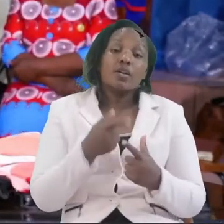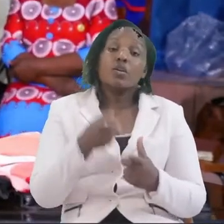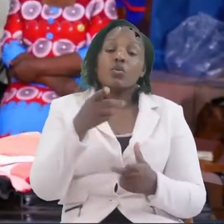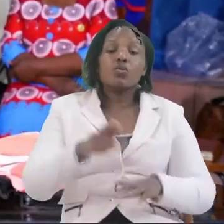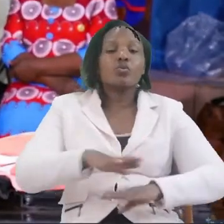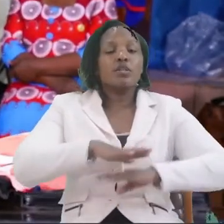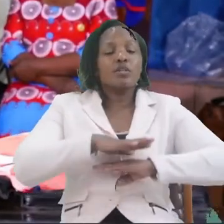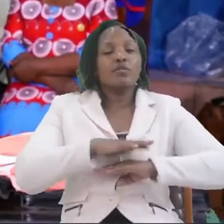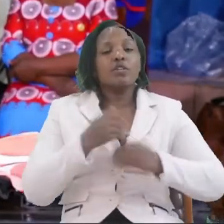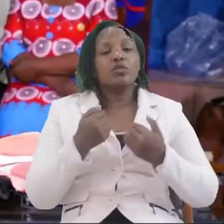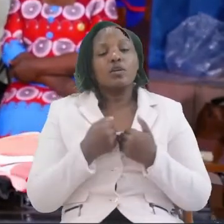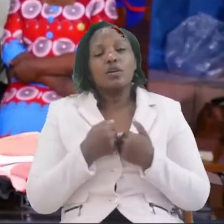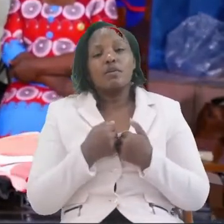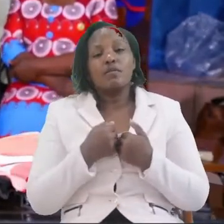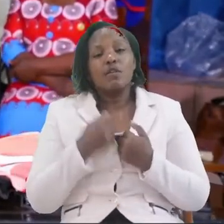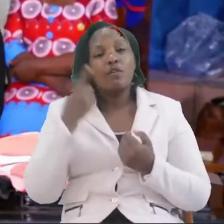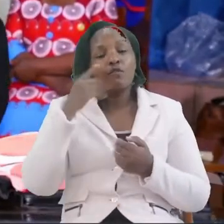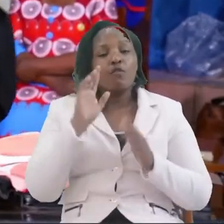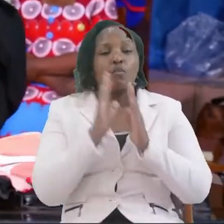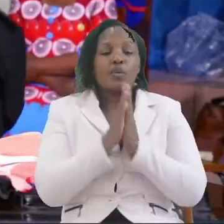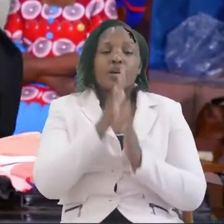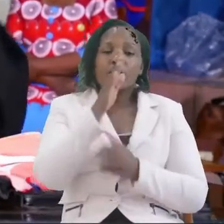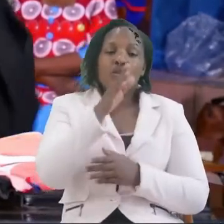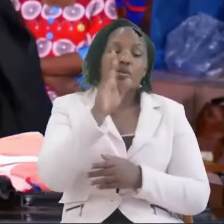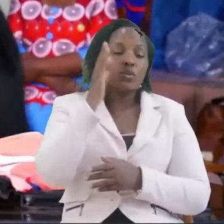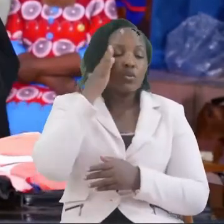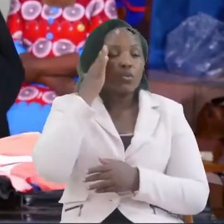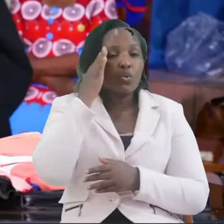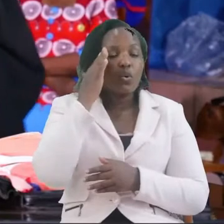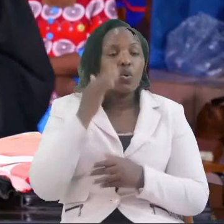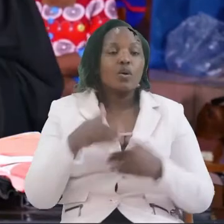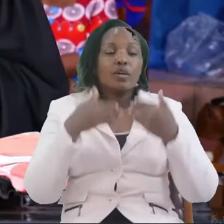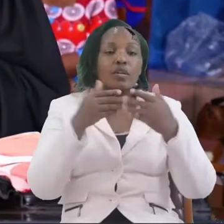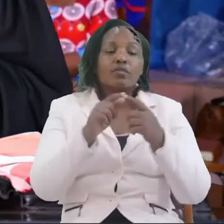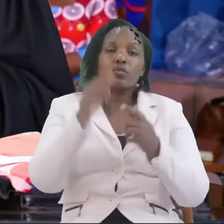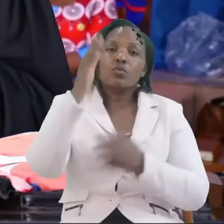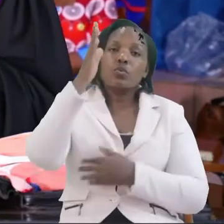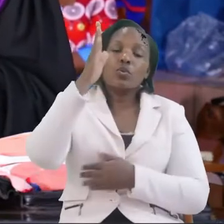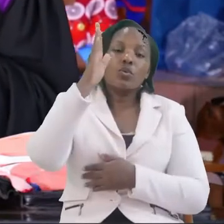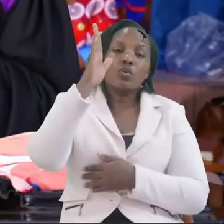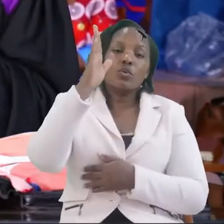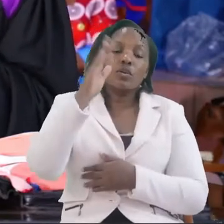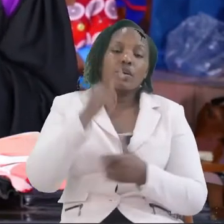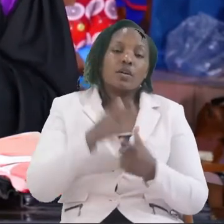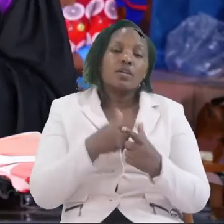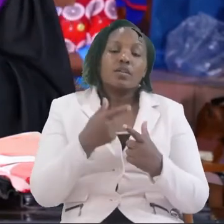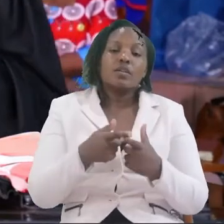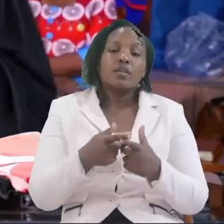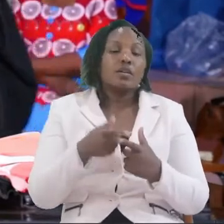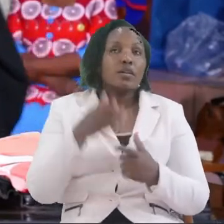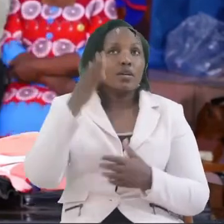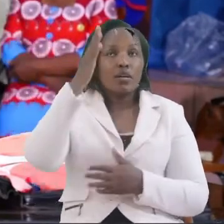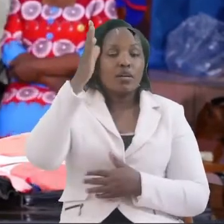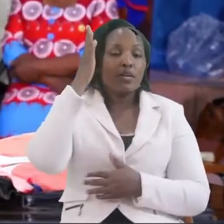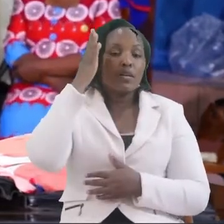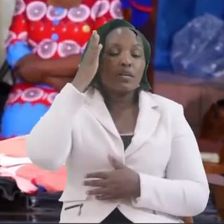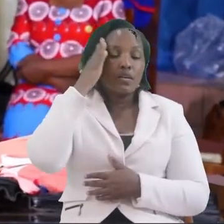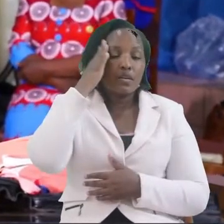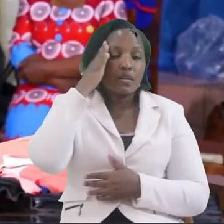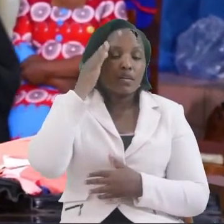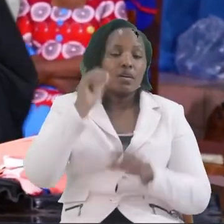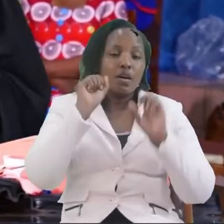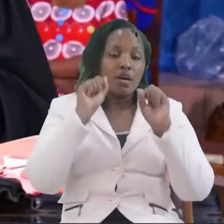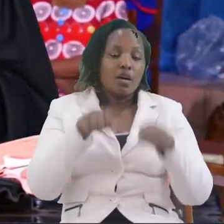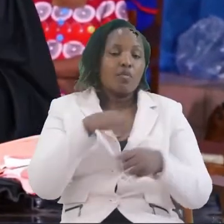kuridhika, kwa sababu unajua ndua zako ukizipeleka mbele zake Mungu, basi zinaenda kwa Mungu ambaye ni